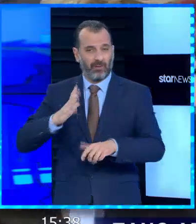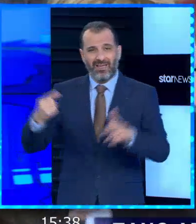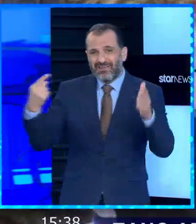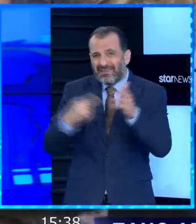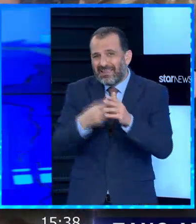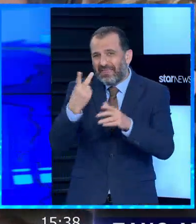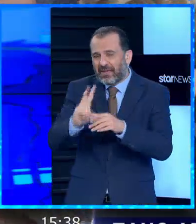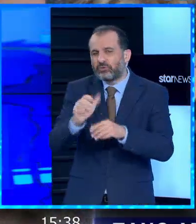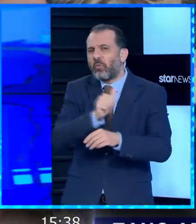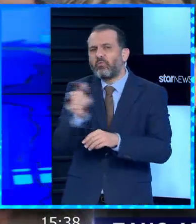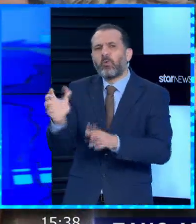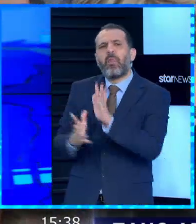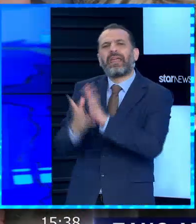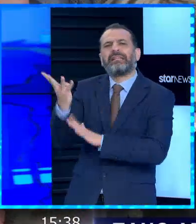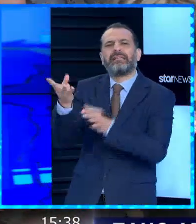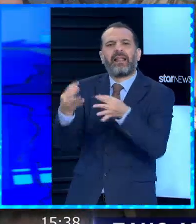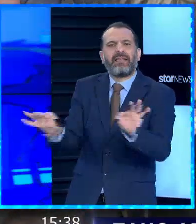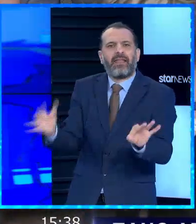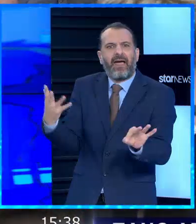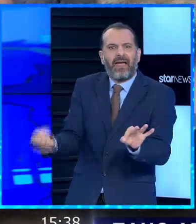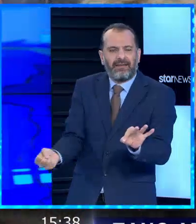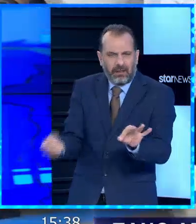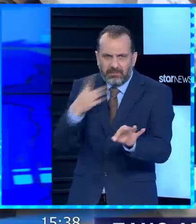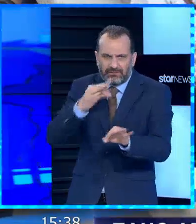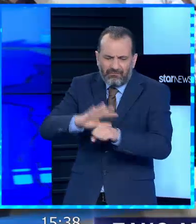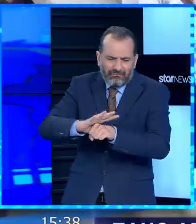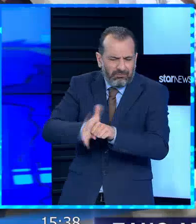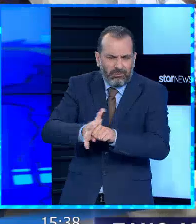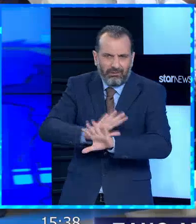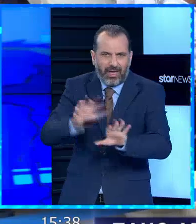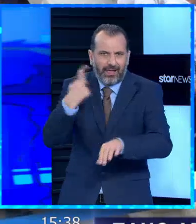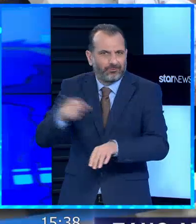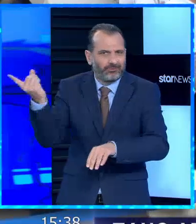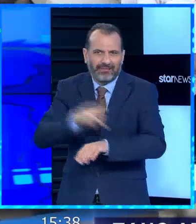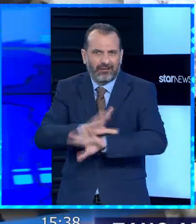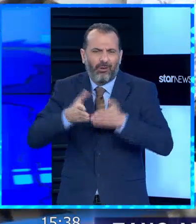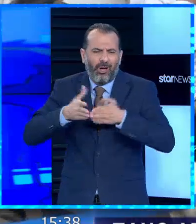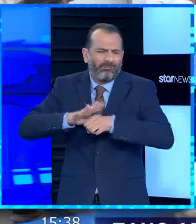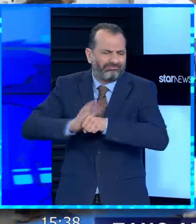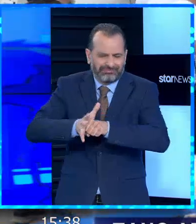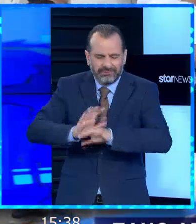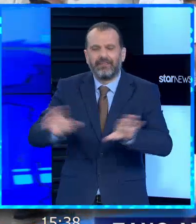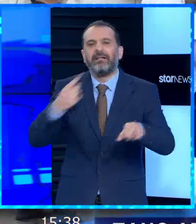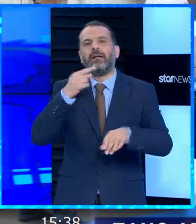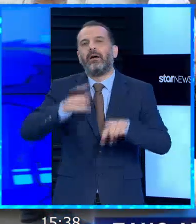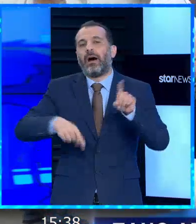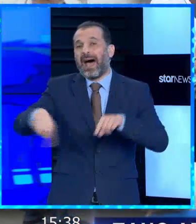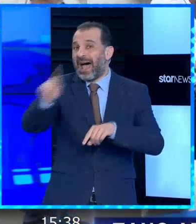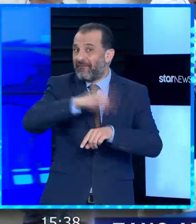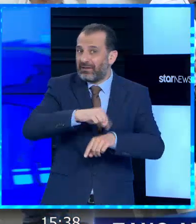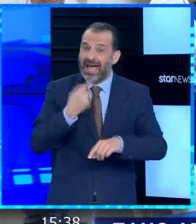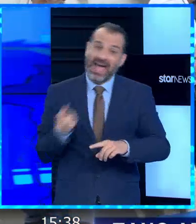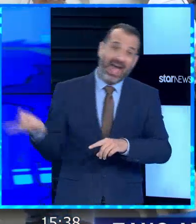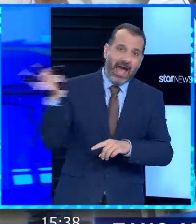δηλαδή έμειναν μόνο 14 θέσεις κενές. Αντιλαμβάνεται λοιπόν κανείς τι γίνεται σήμερα, να πούμε, όπως μας ενημέρωσε το Λιμεναρχείο, για όσοι ενδιαφέρονται, και αύριο